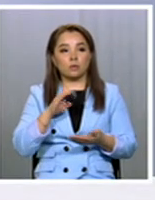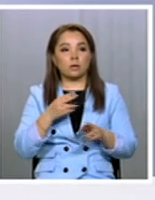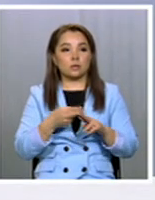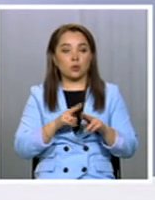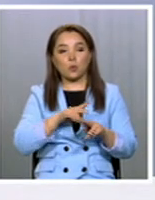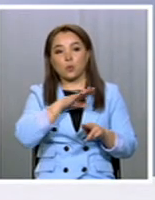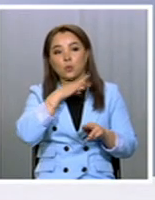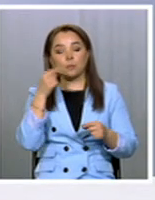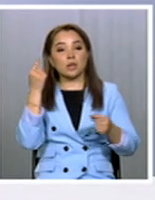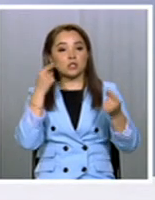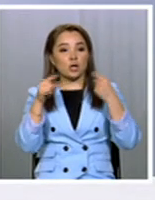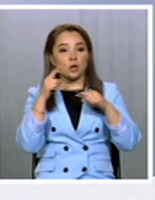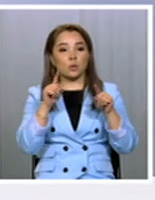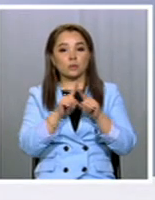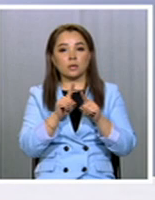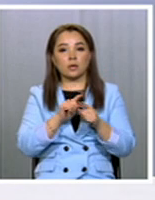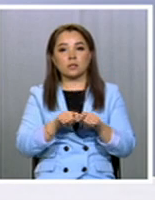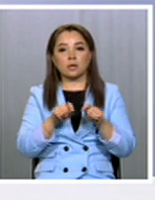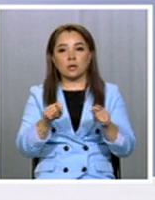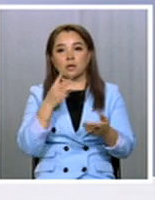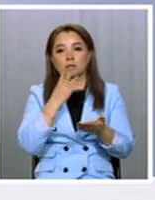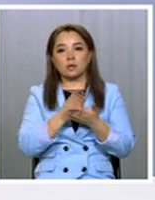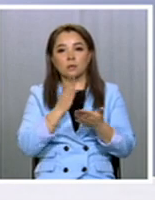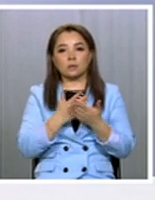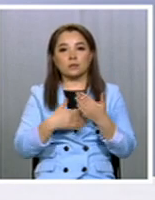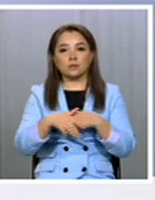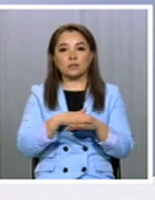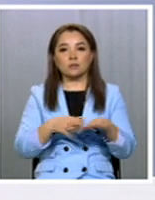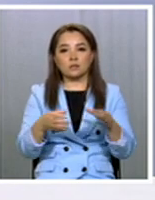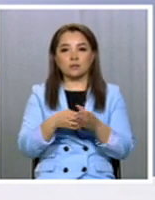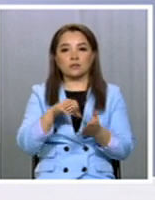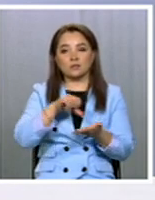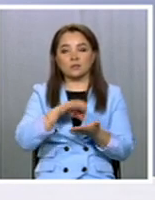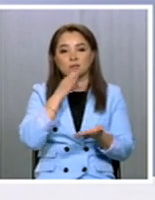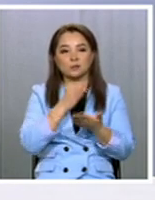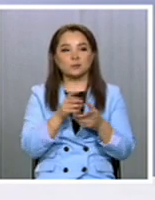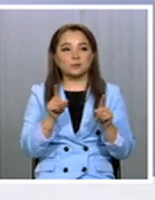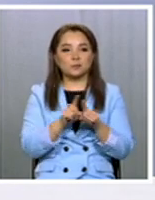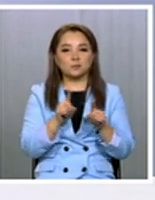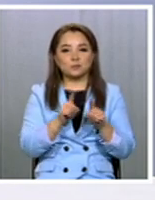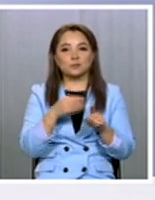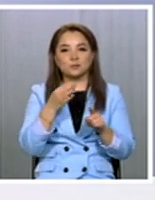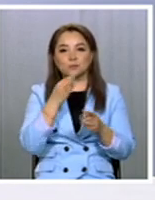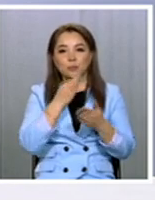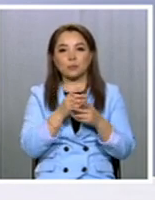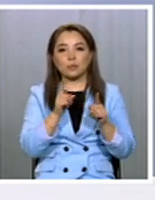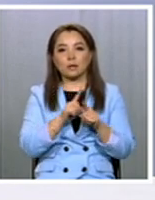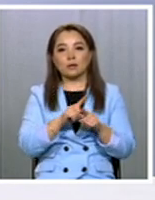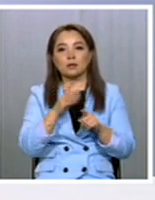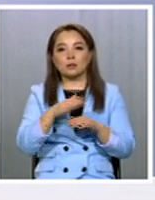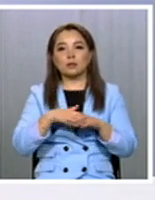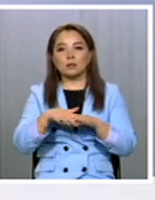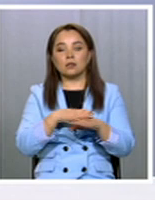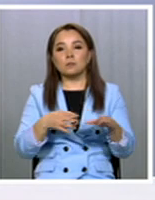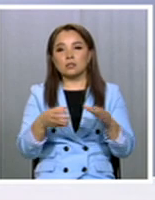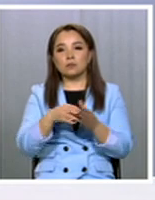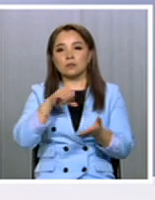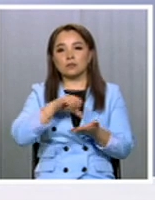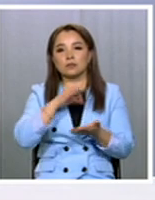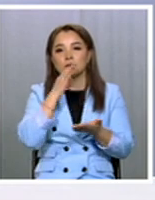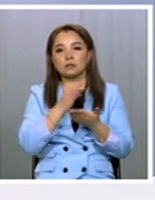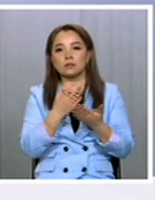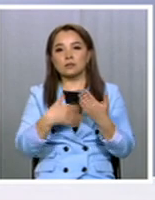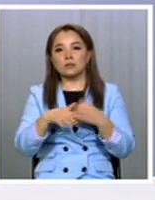көптеген шығармалары жарық көрді. Оларға тоқтала кетсек, «Қарт қожа» қазақ кеңес романының басы.